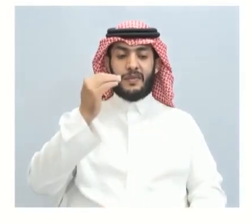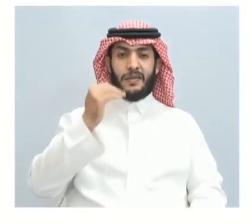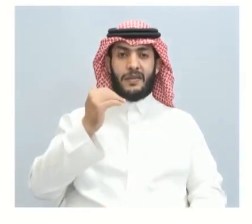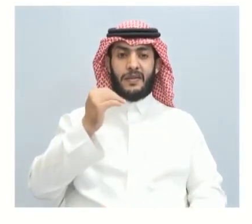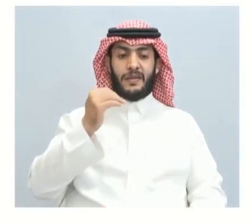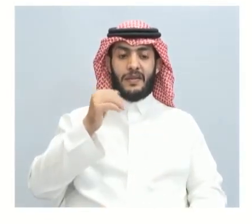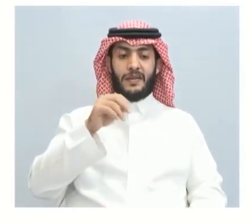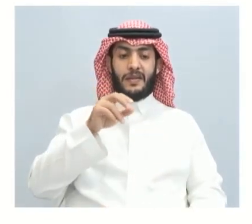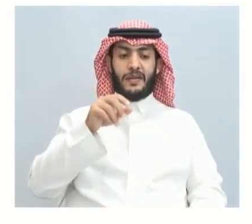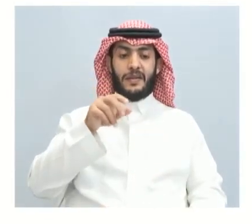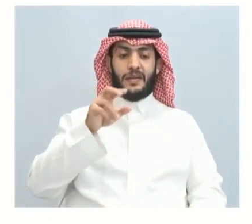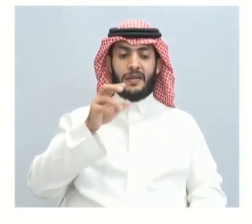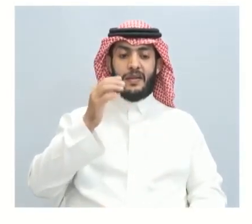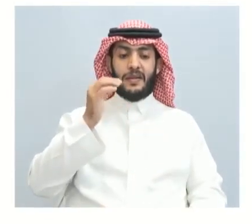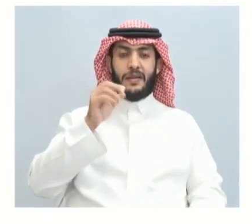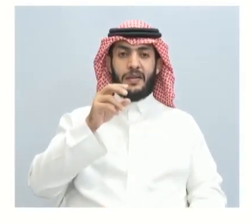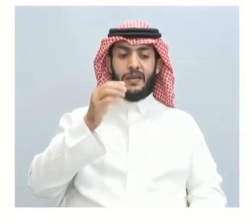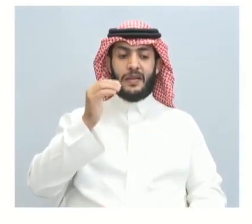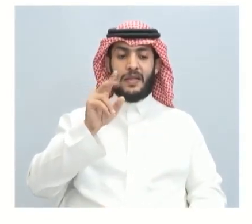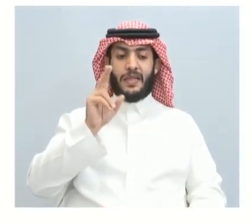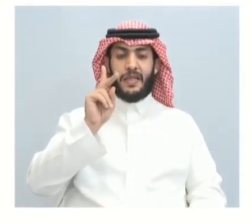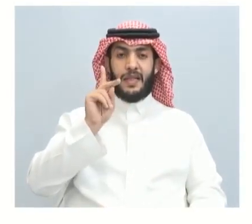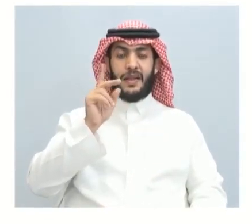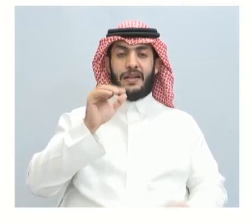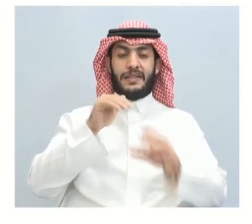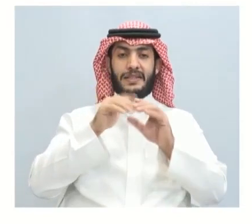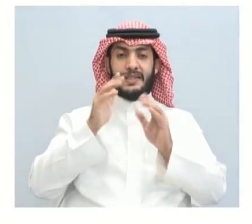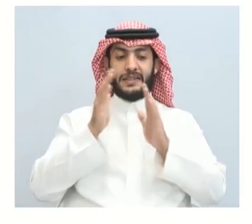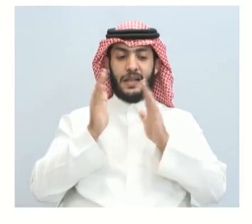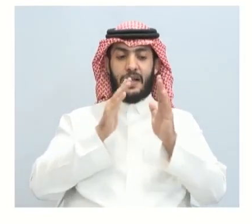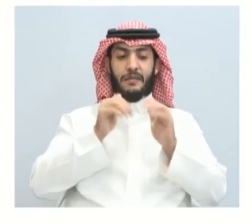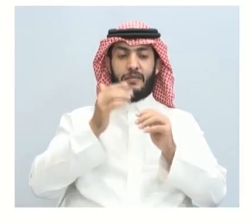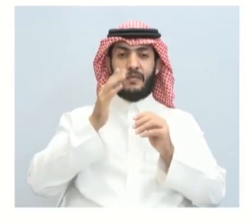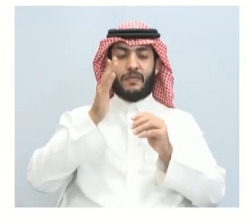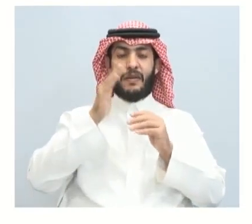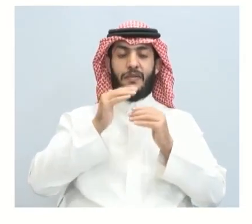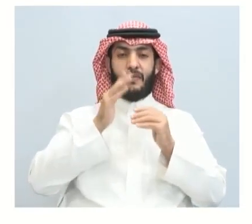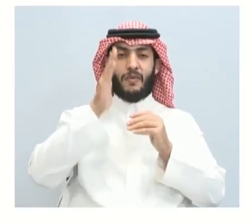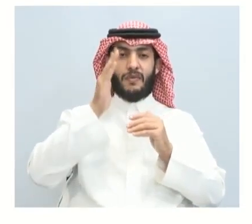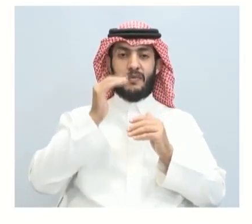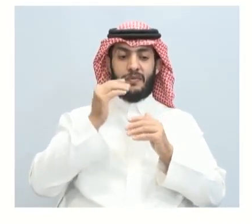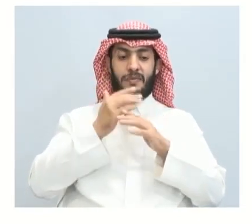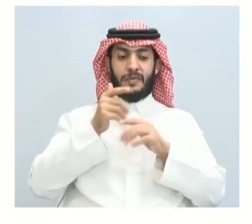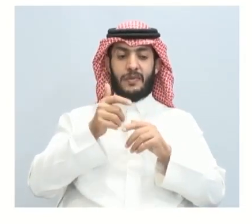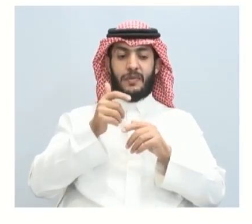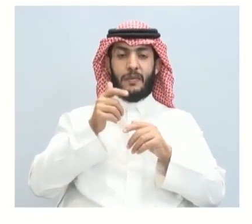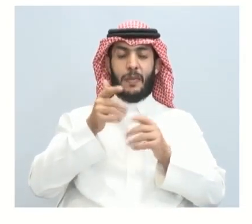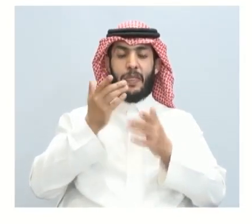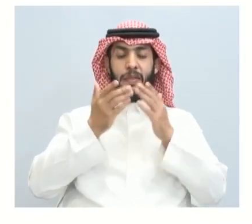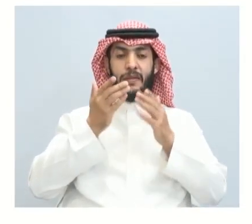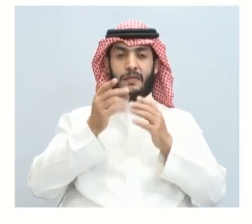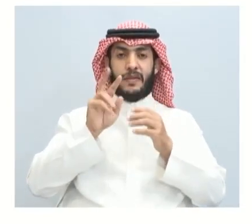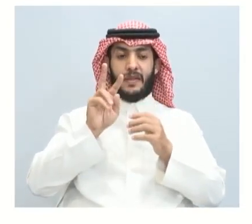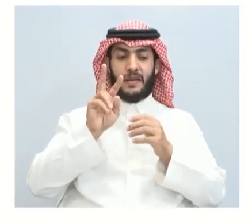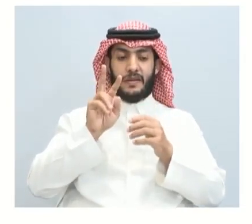بيعطيني انسحاب نحو الاعلى لان خارج الداله الام بمقدار